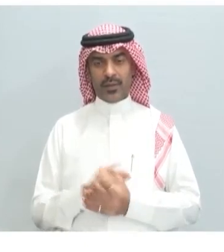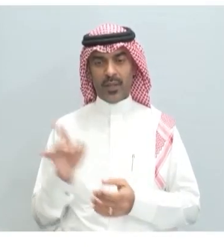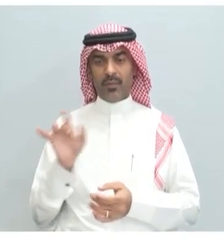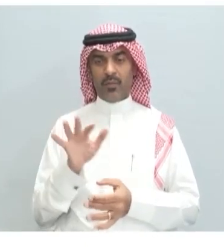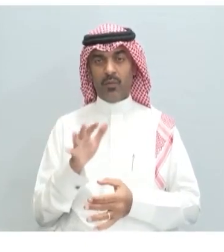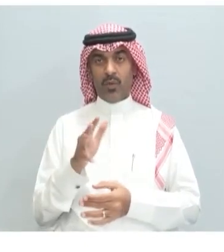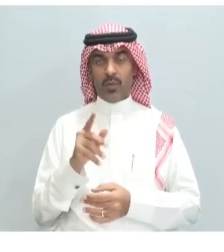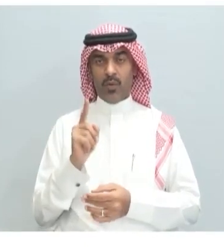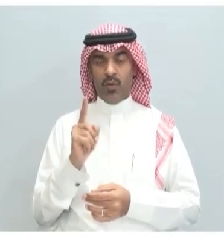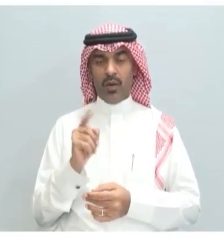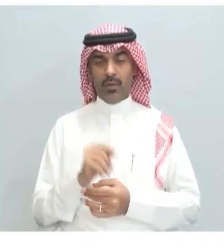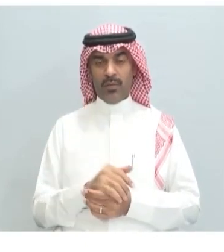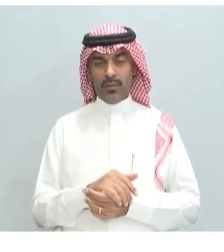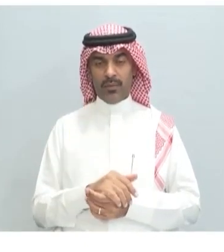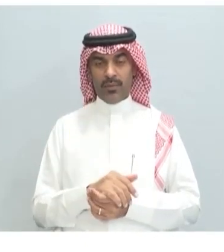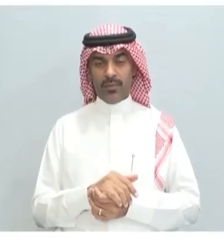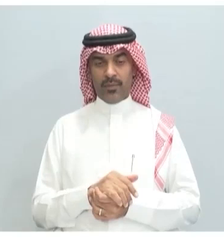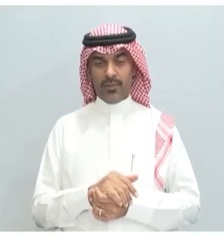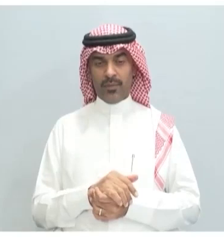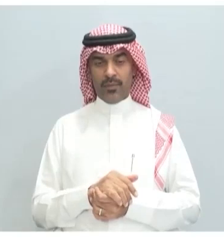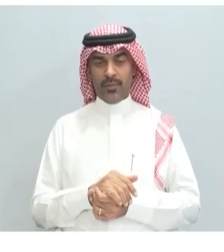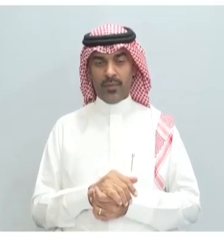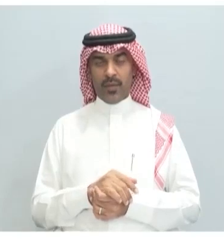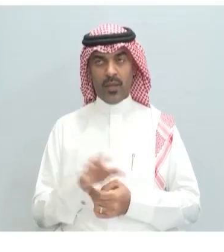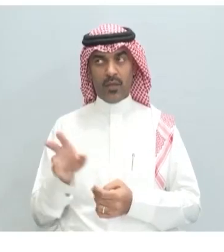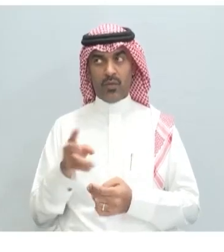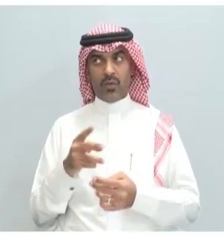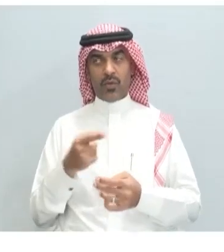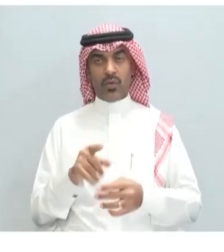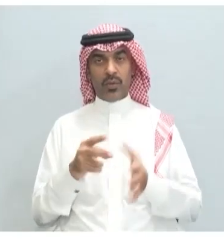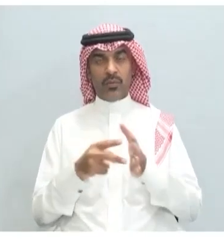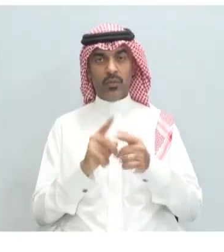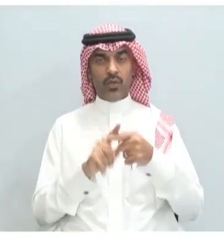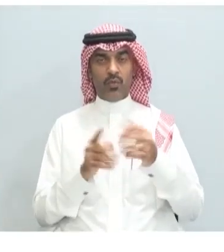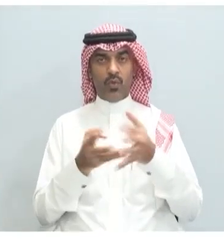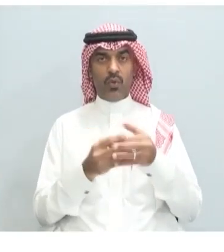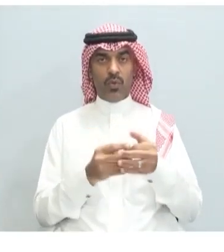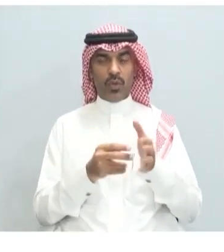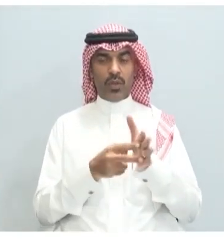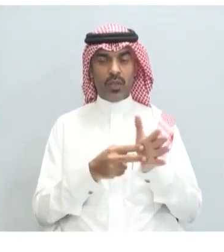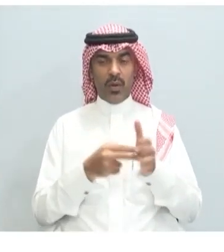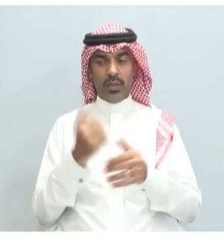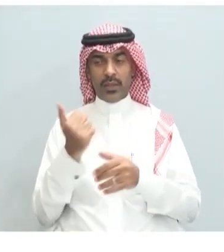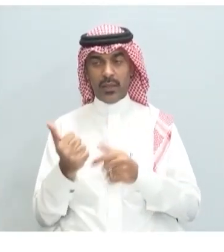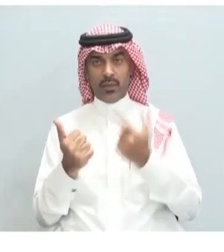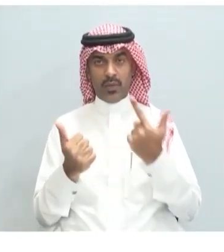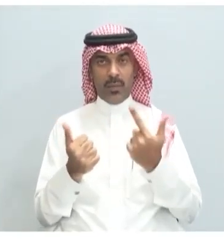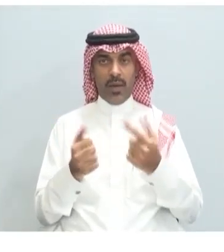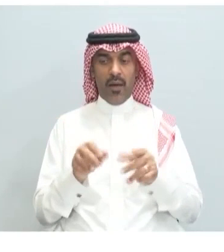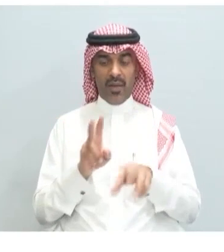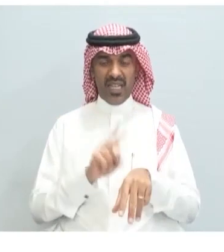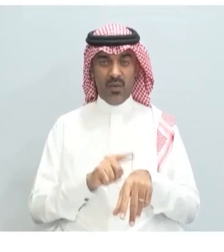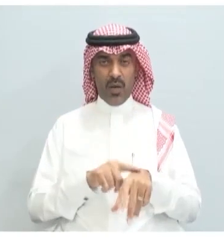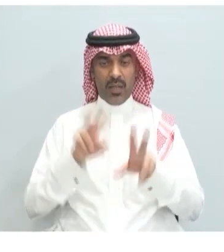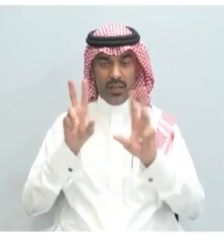مثلا وليكن هذا الخيار على سبيل المثال اللي ما ادري ايه هو بالضبط يكون المجموع فيه ست وسبعه في نفس الوقت يكون